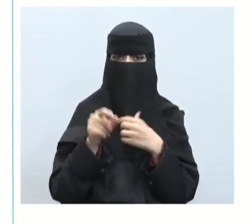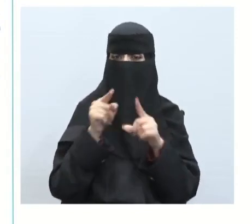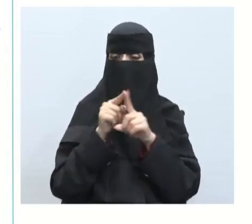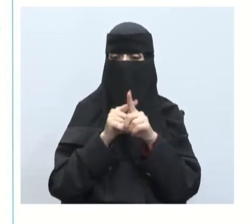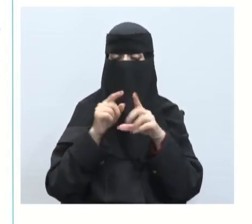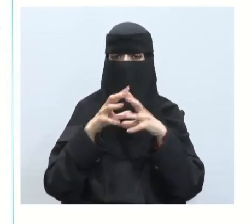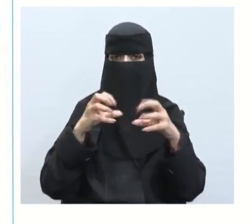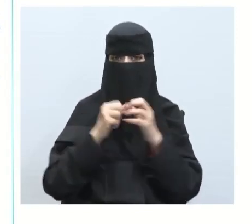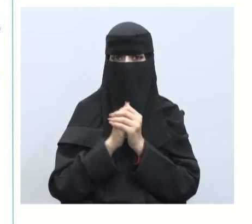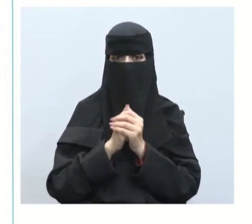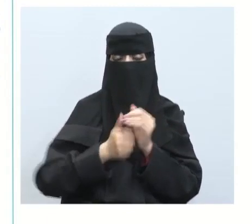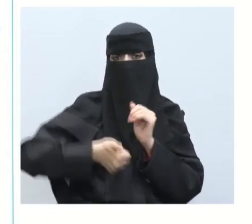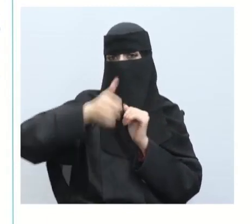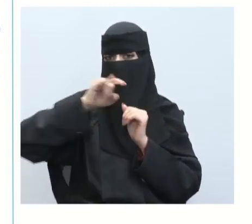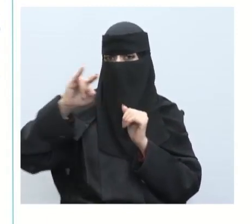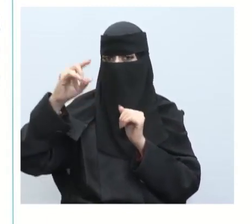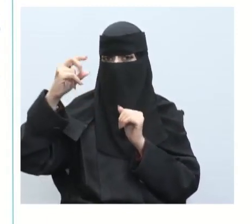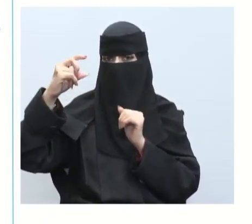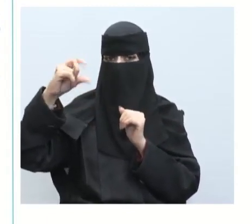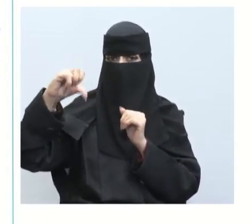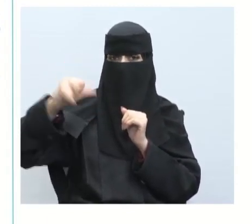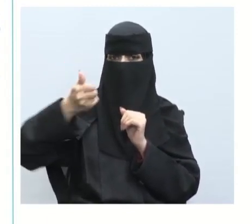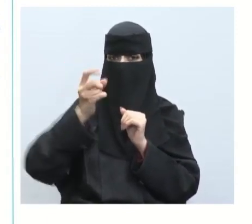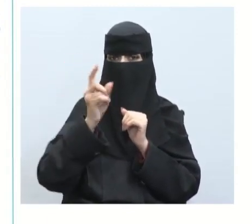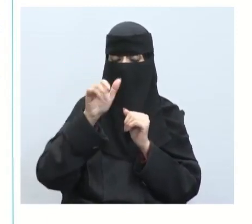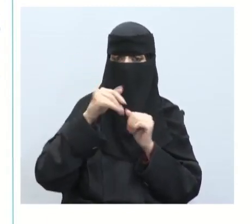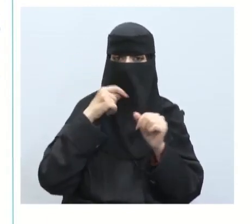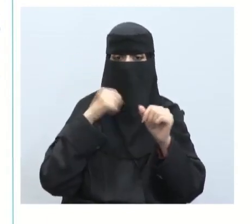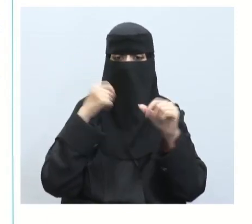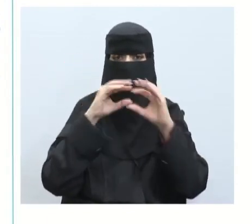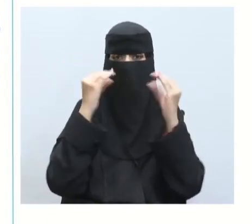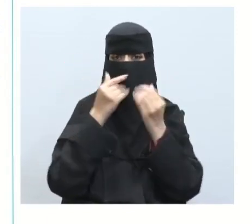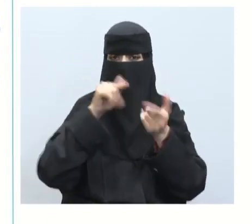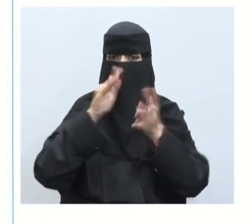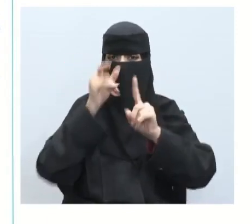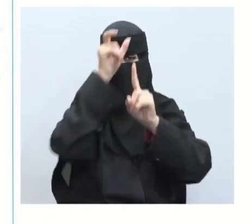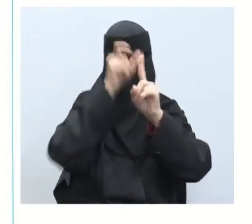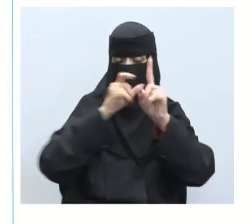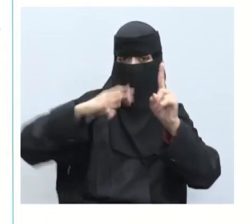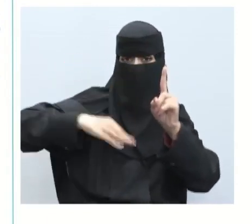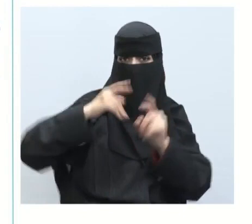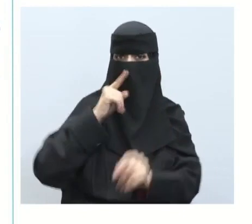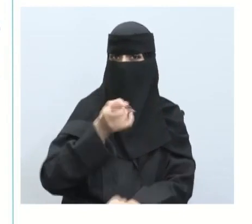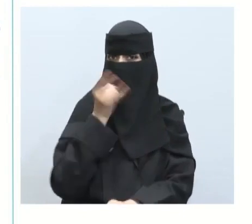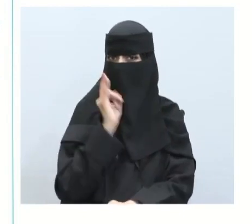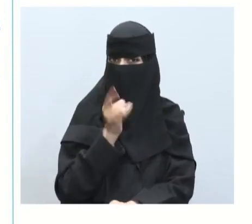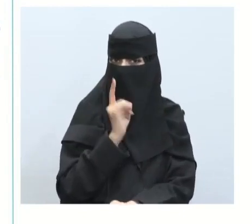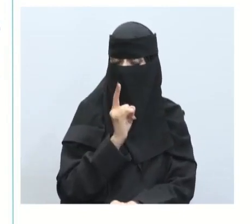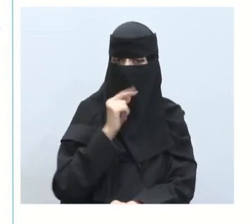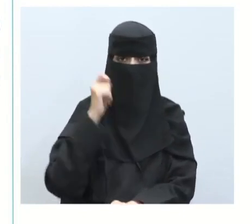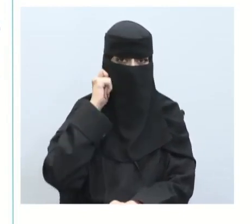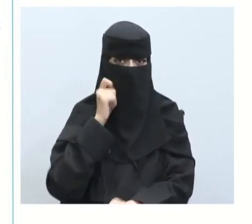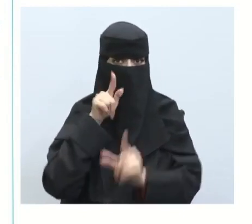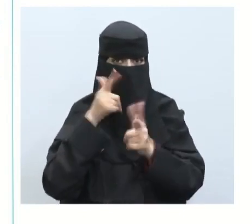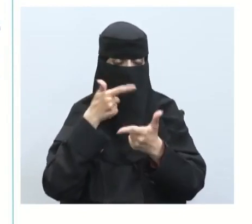نقص بالادوار الاداريه قد يلجا بعض المديرين الى التهديد والعقوبه لتحفيز العاملين وهذا ما ذكرناه في بدايه